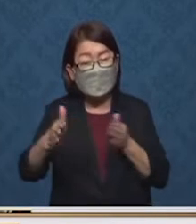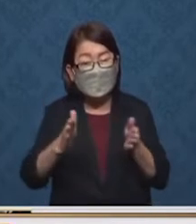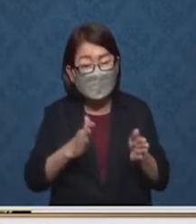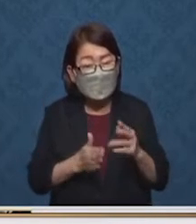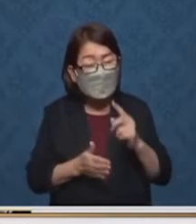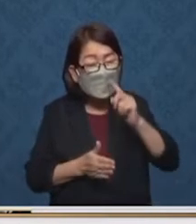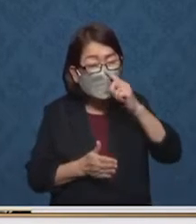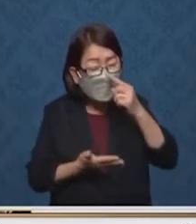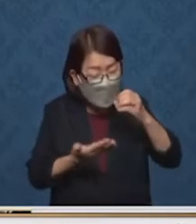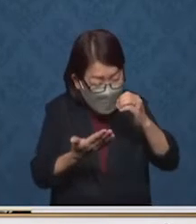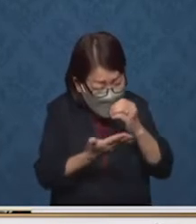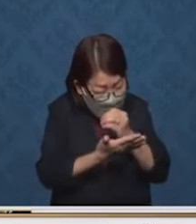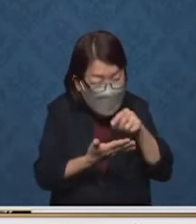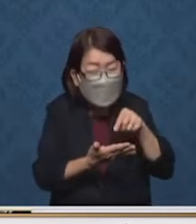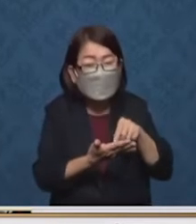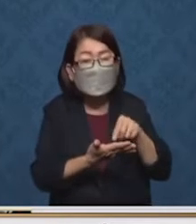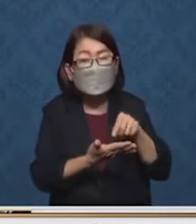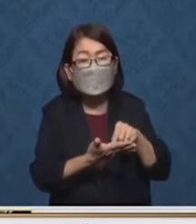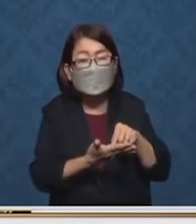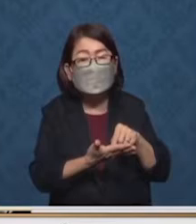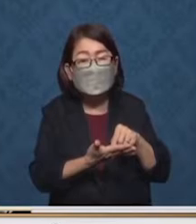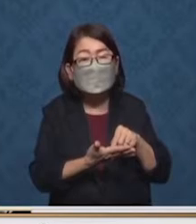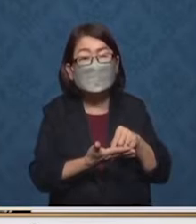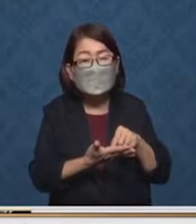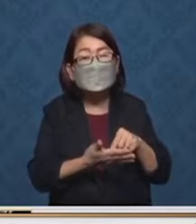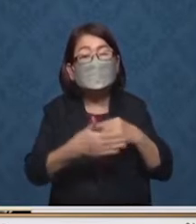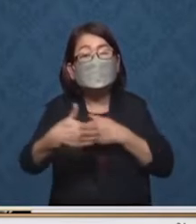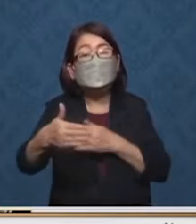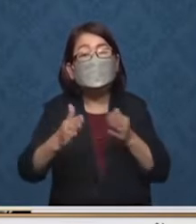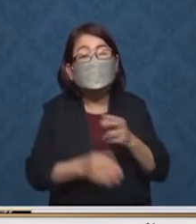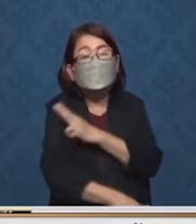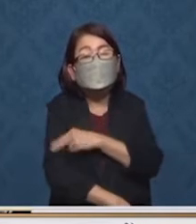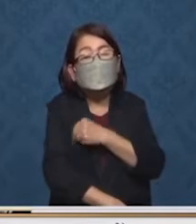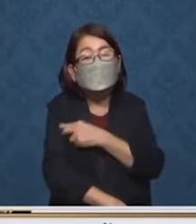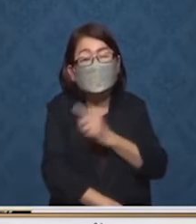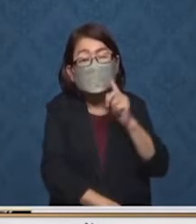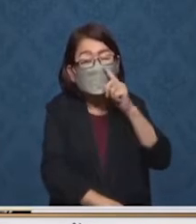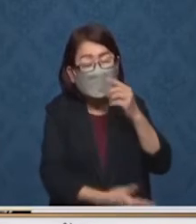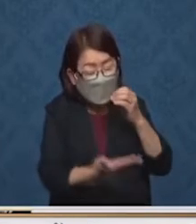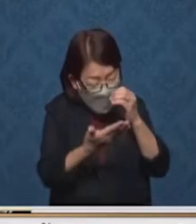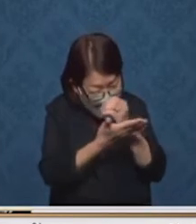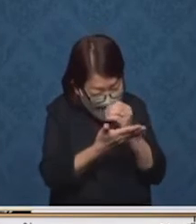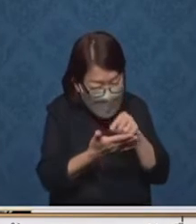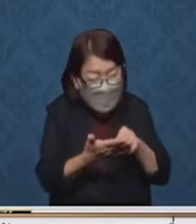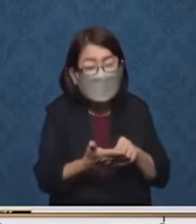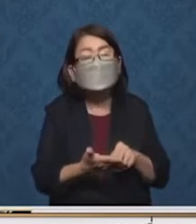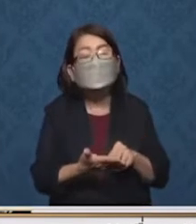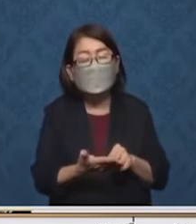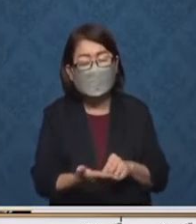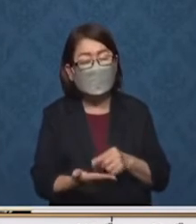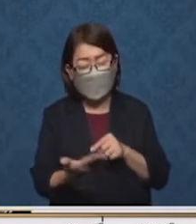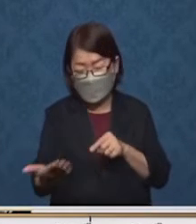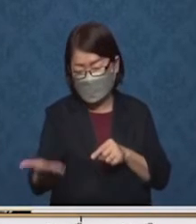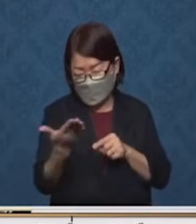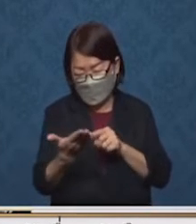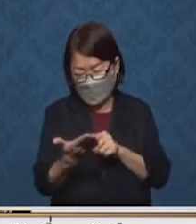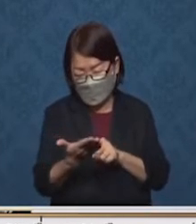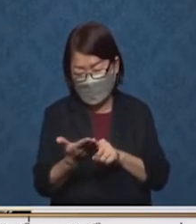ครับใบแร็พเพราะเห็นต้นสั่งยาปิ้ง